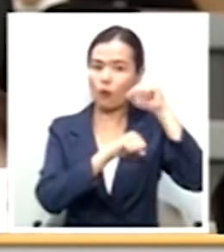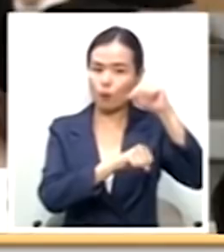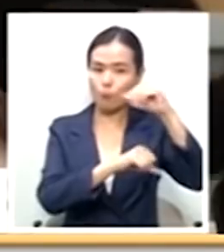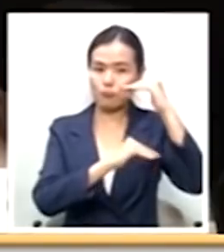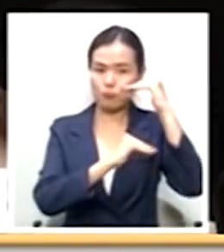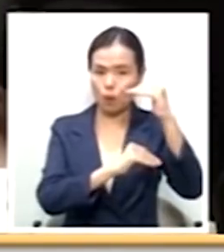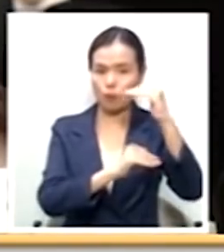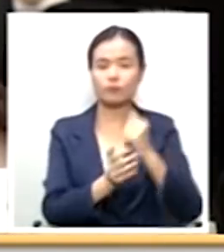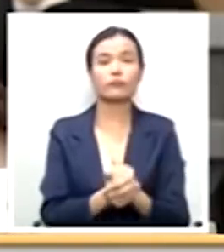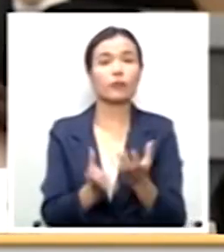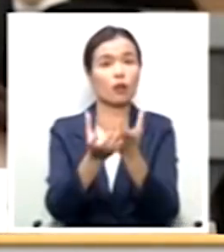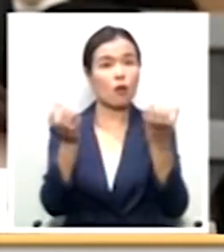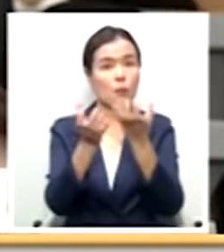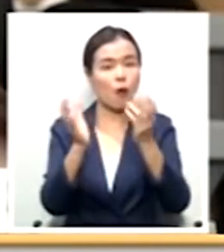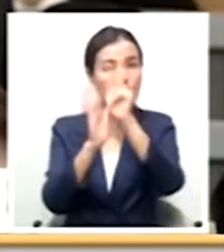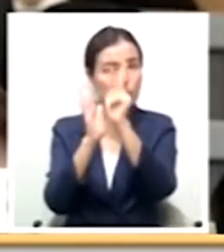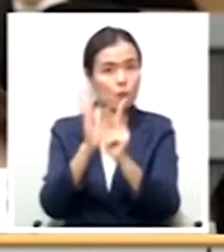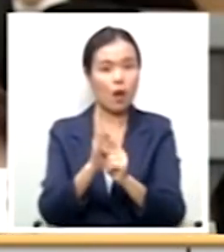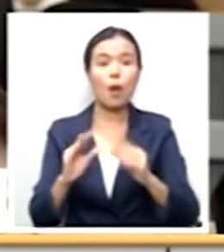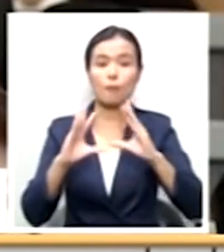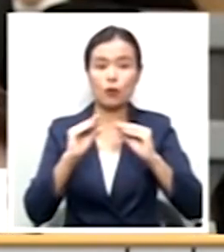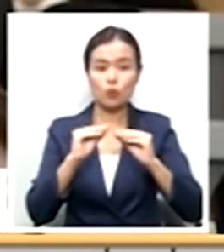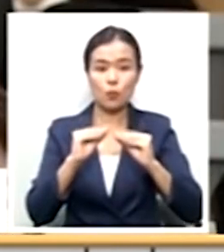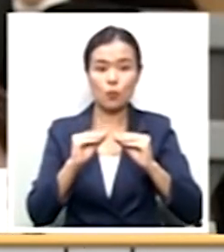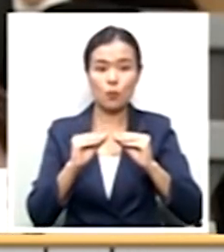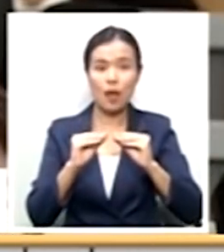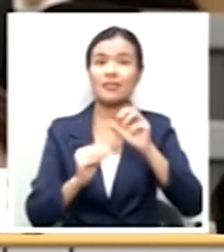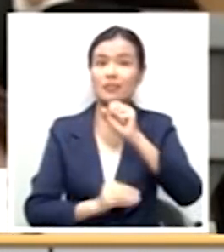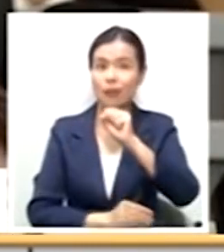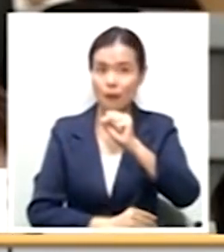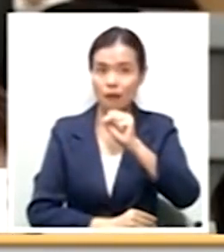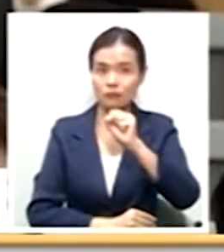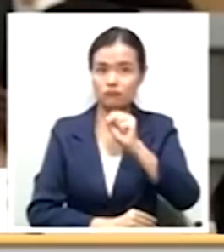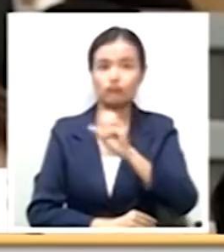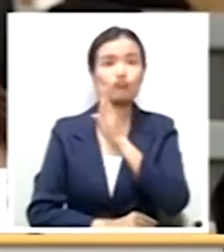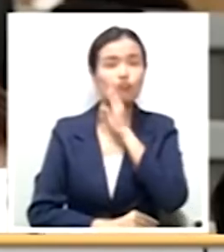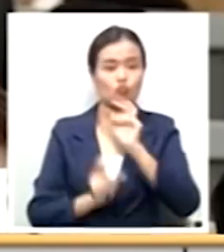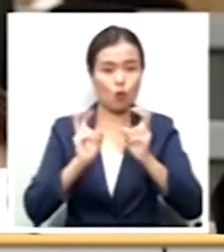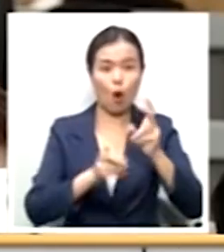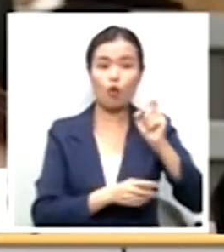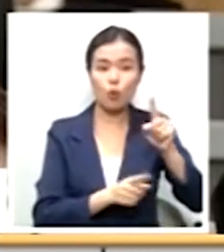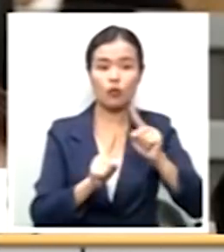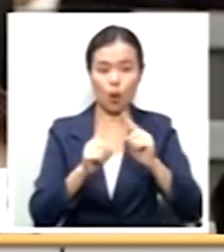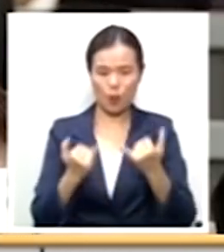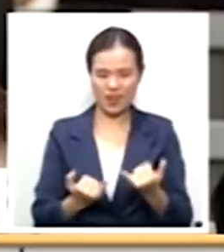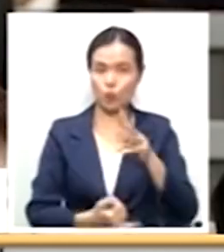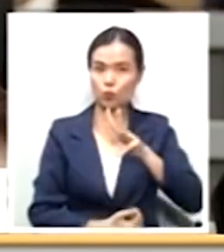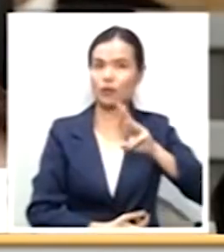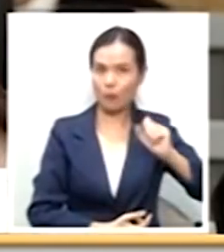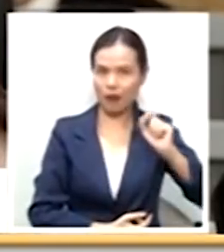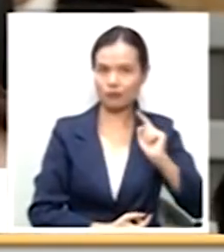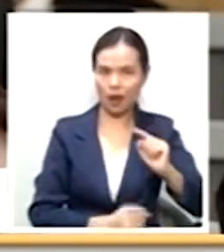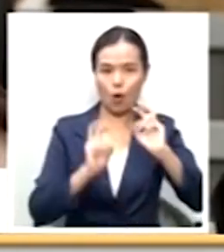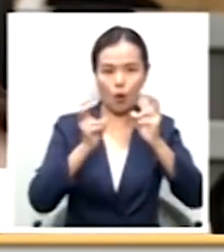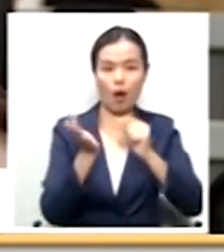ก็บอกไว้ว่าถ้ามีการประชุมสภาสามัญก็ต้องรีบเอาเรื่องนี้เข้ามาเป็นญัตติด่วนถ้าไม่มีแล้วมีการเปิดวิสามัญอย่างเช่นวันนี้เราก็ต้องเอาเรื่